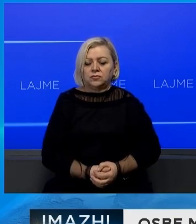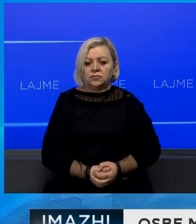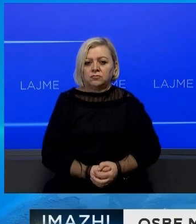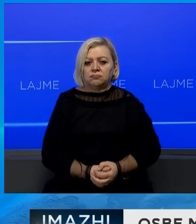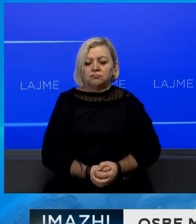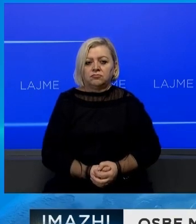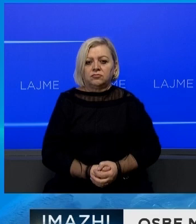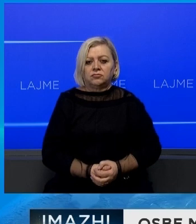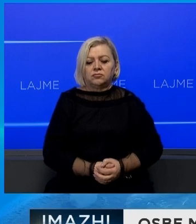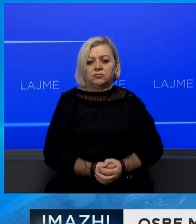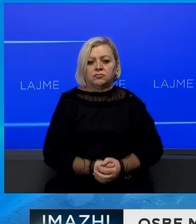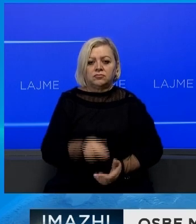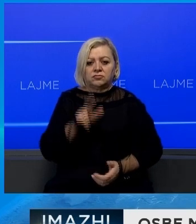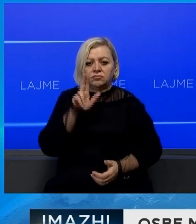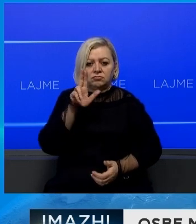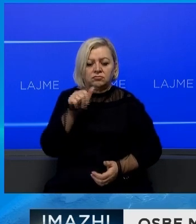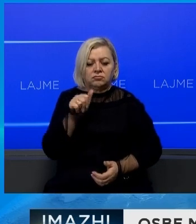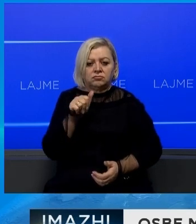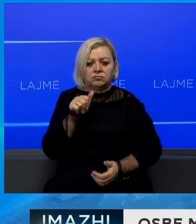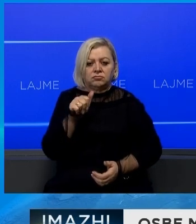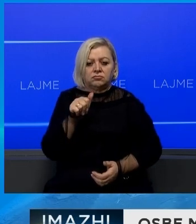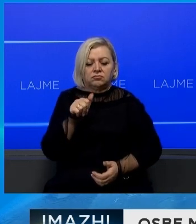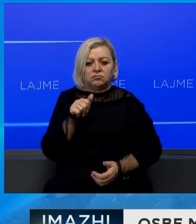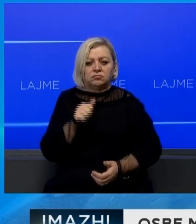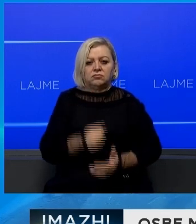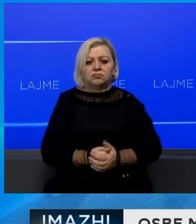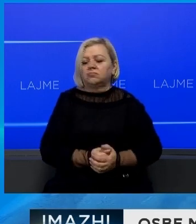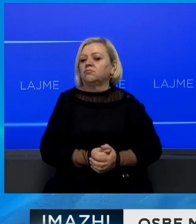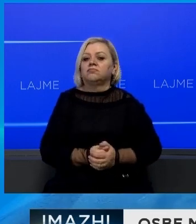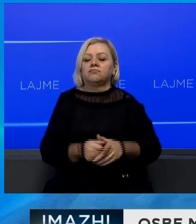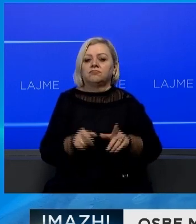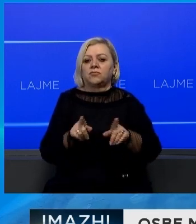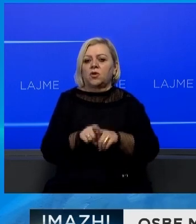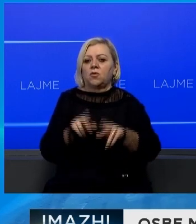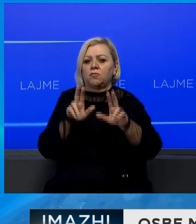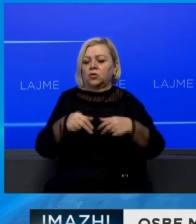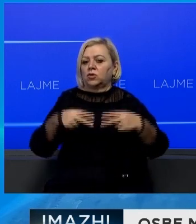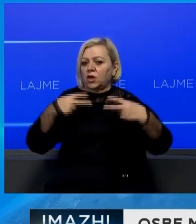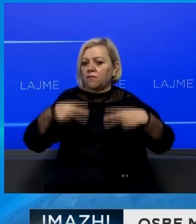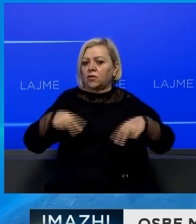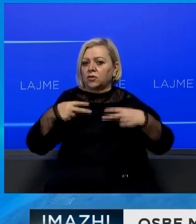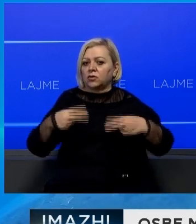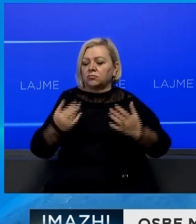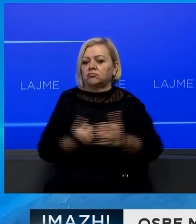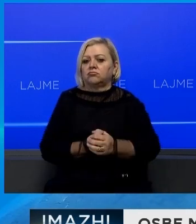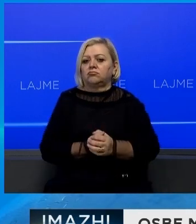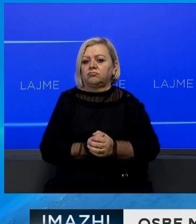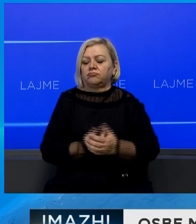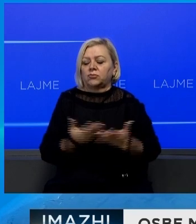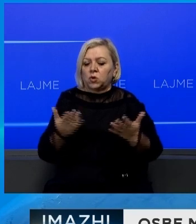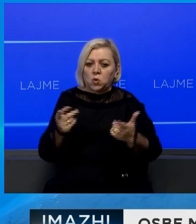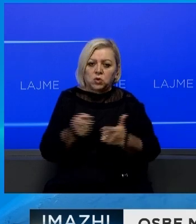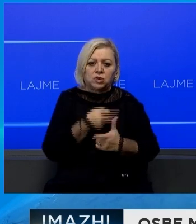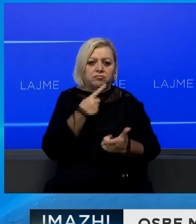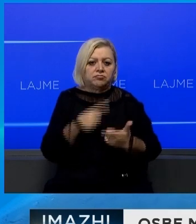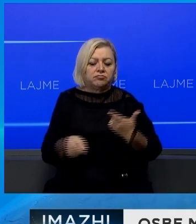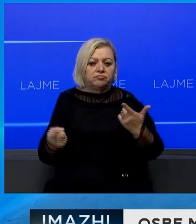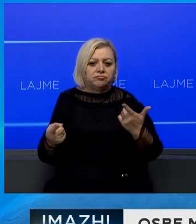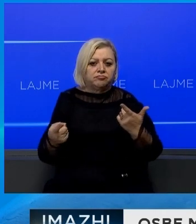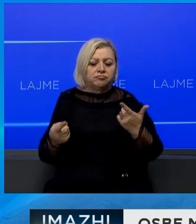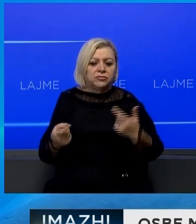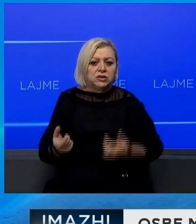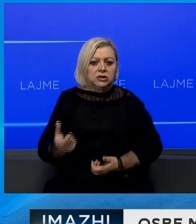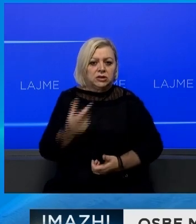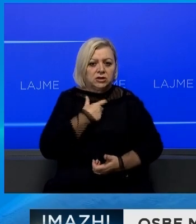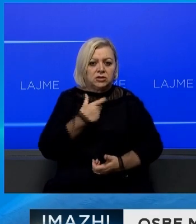që të ketë elemente për cilat ata mund të friksohen për pasojat ose